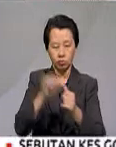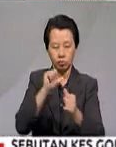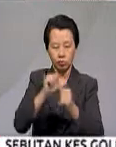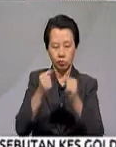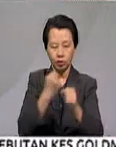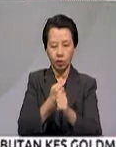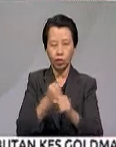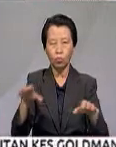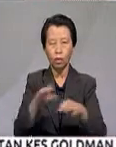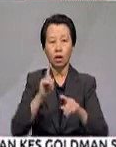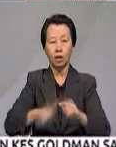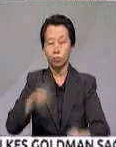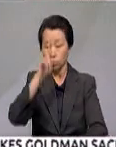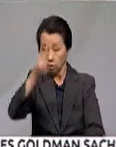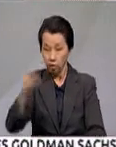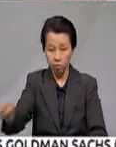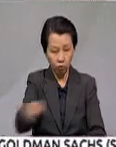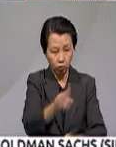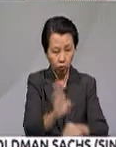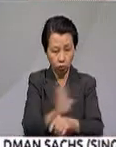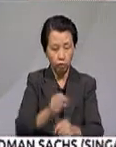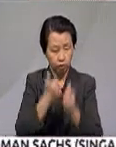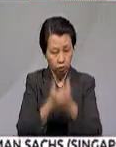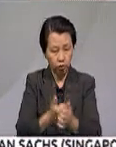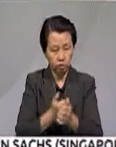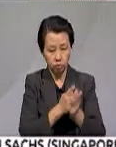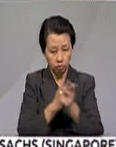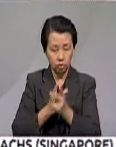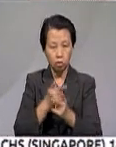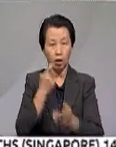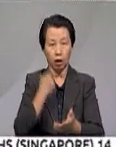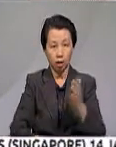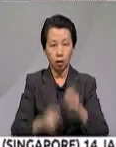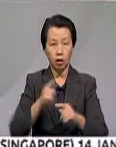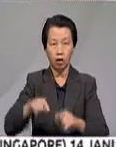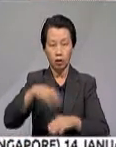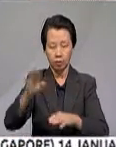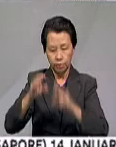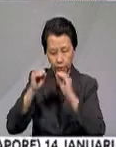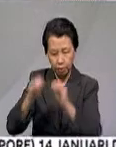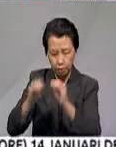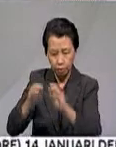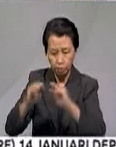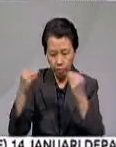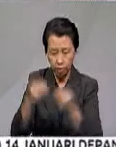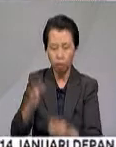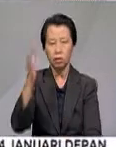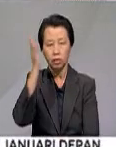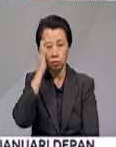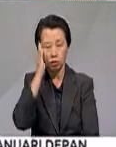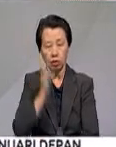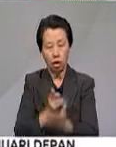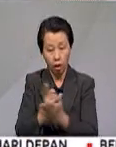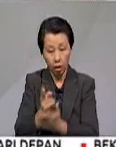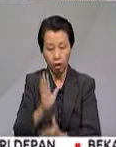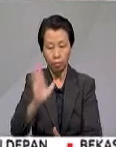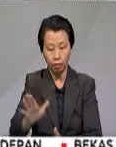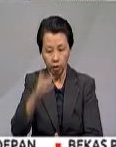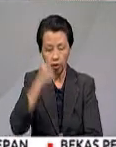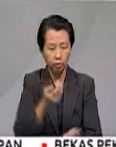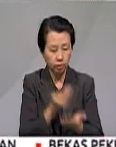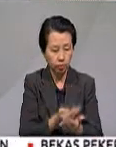bagi memastikan peniaga mematuhi kawalan harga, namun lebih kepada mendidik masyarakat agar mengetahui hak mereka